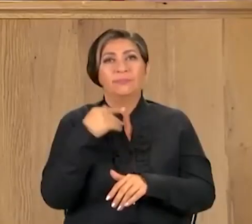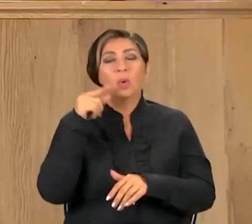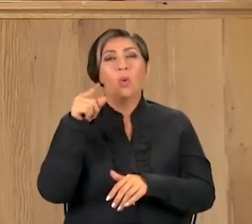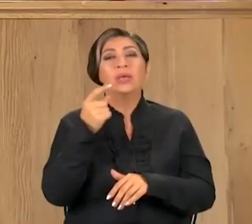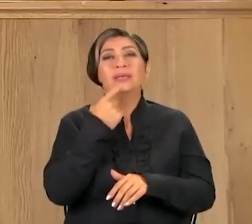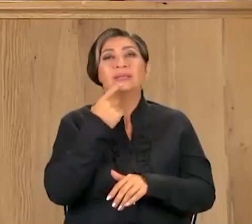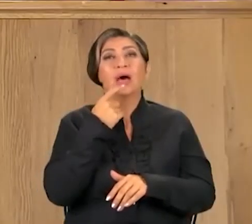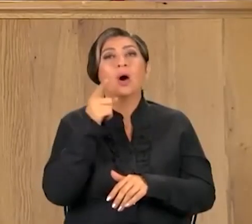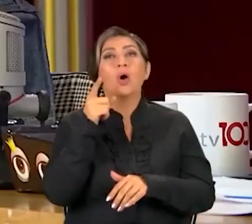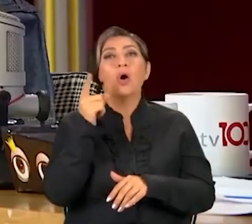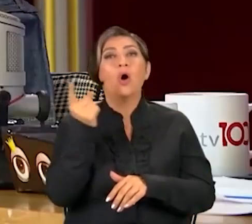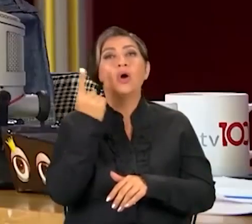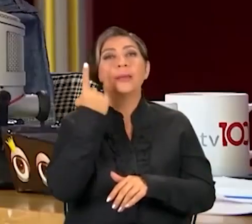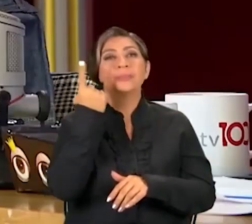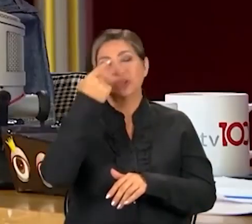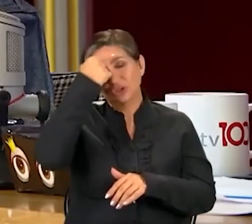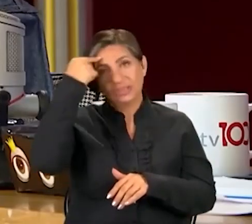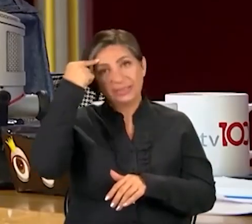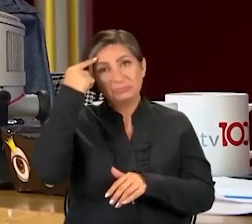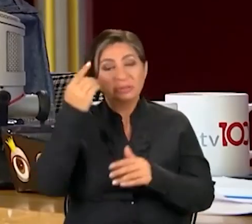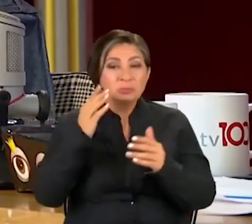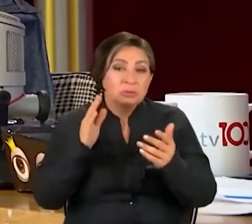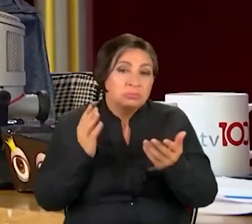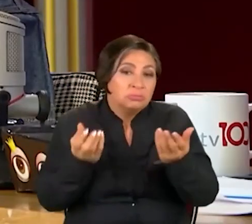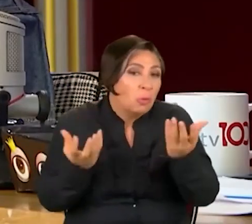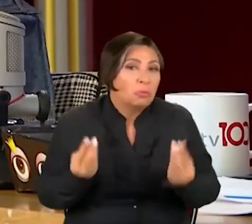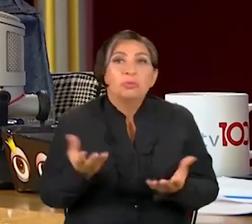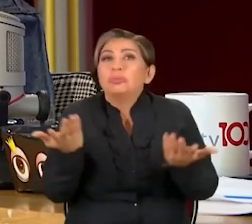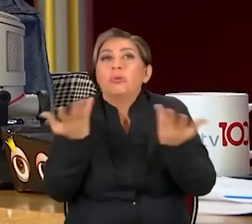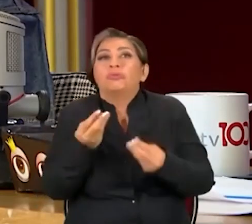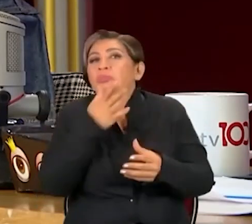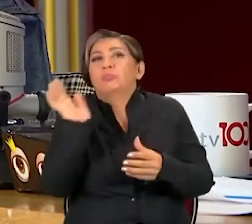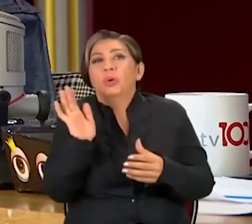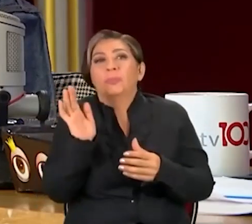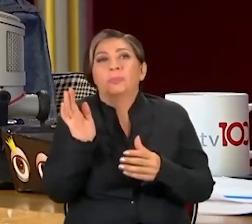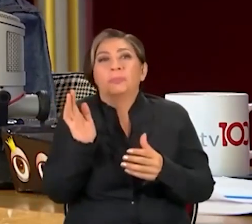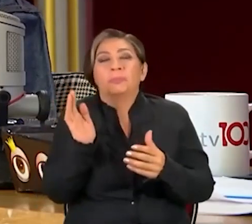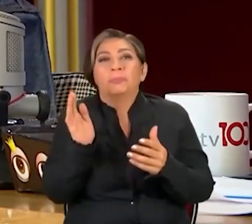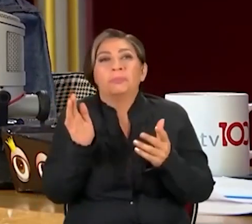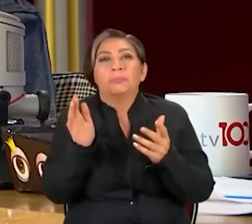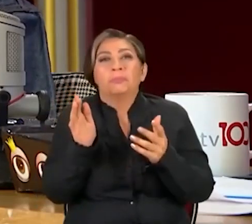O yılda öyle bir işte şansımız mı yaver gitti ya da artık bilmiyorum, belki